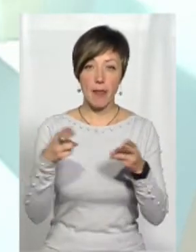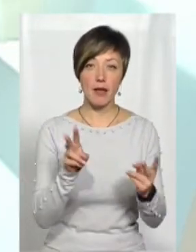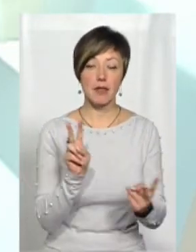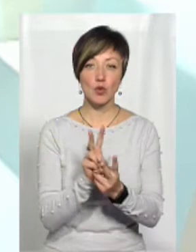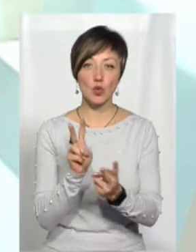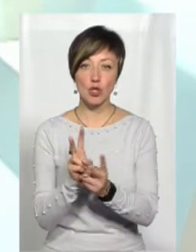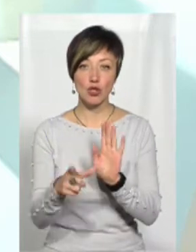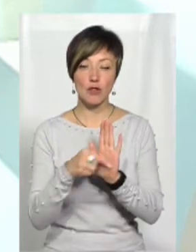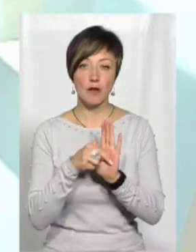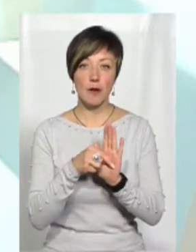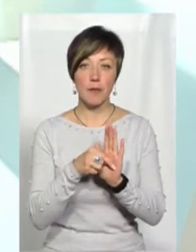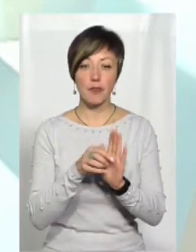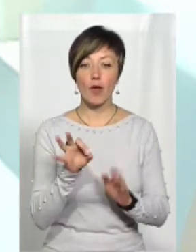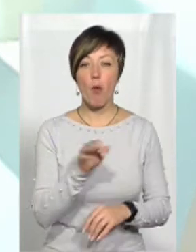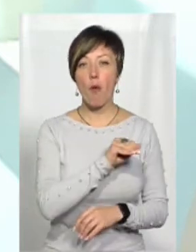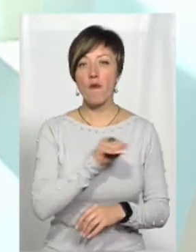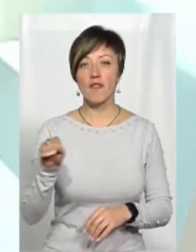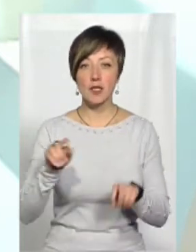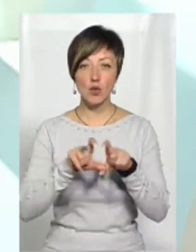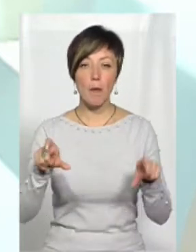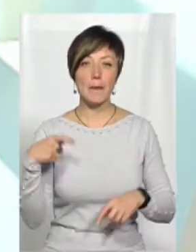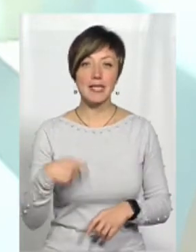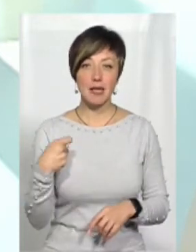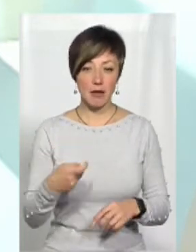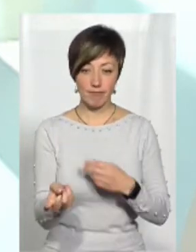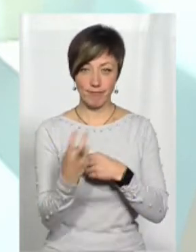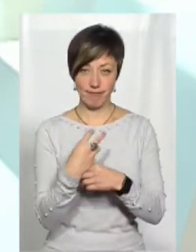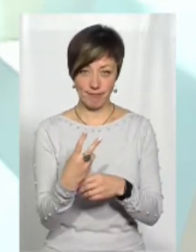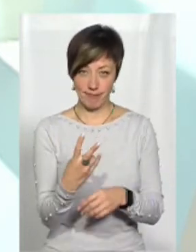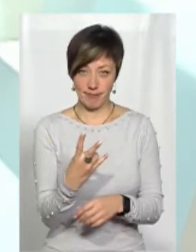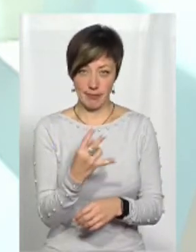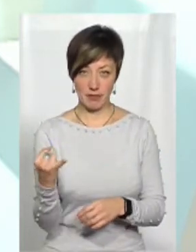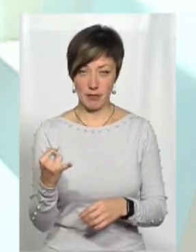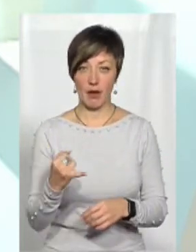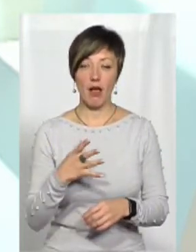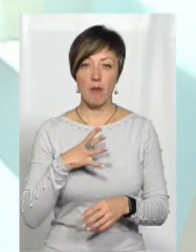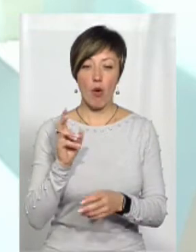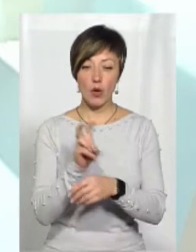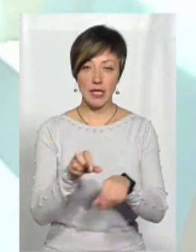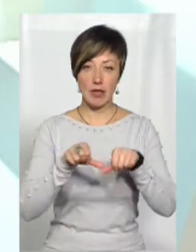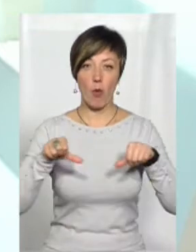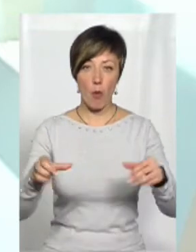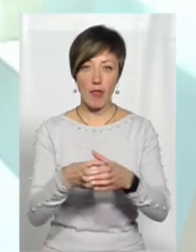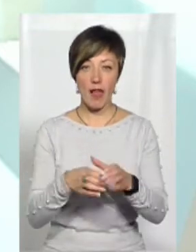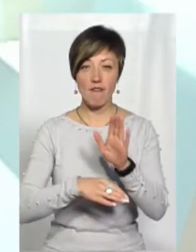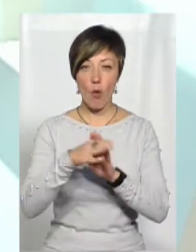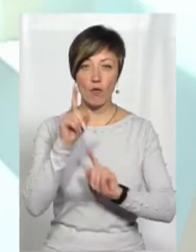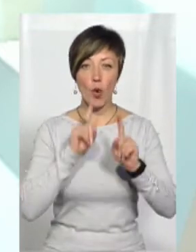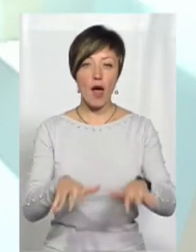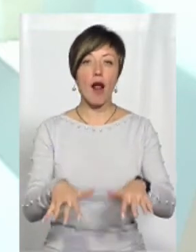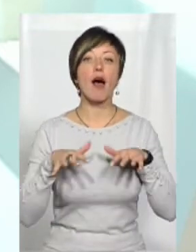зустрічі із, до Офісу Президента, який до нас не вийшов. Вони ходили на засідання Комітету Верховної Ради, коли